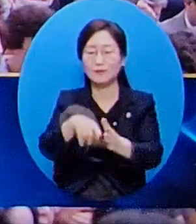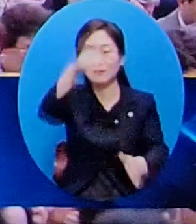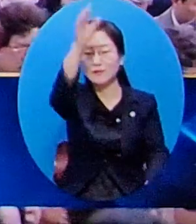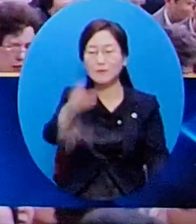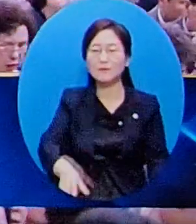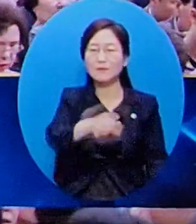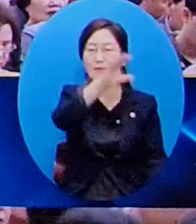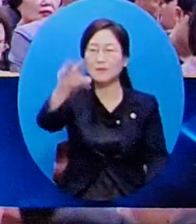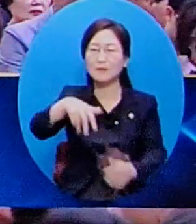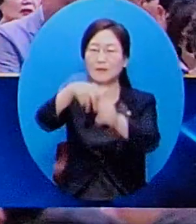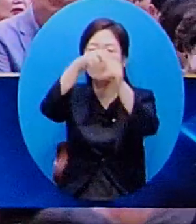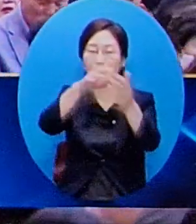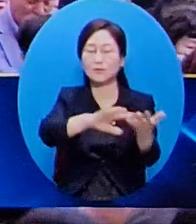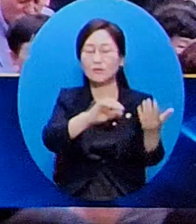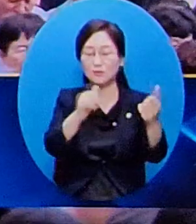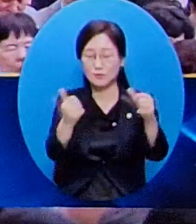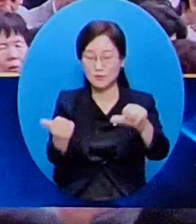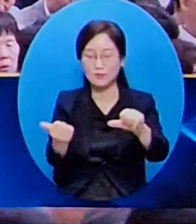십자가에서 죽으시고